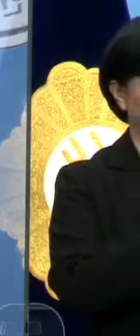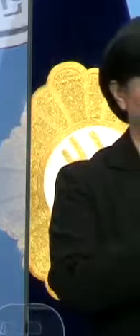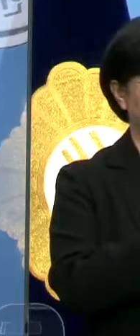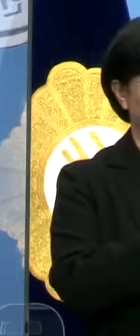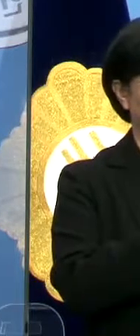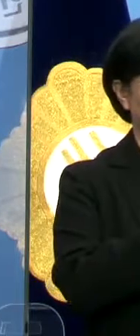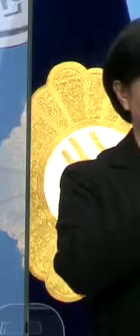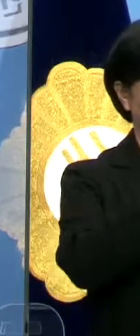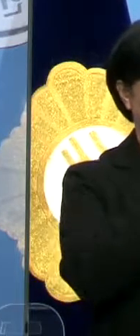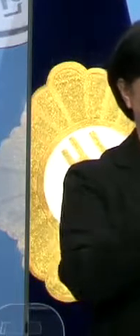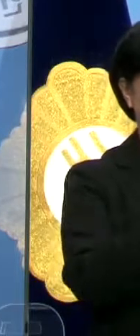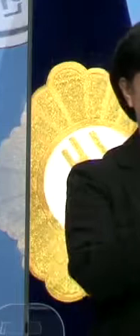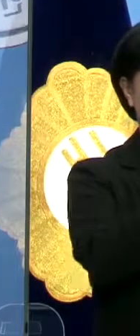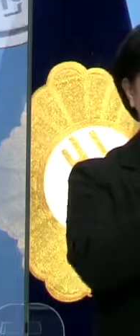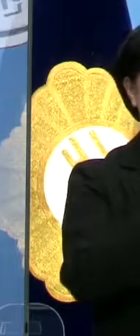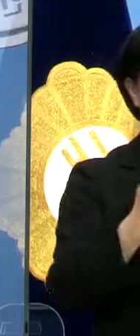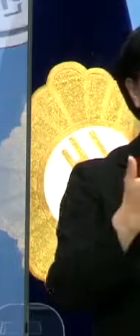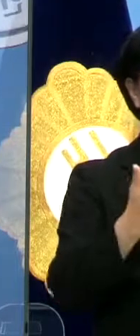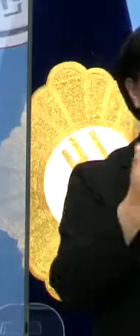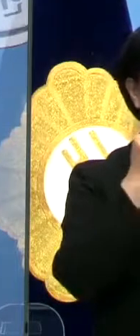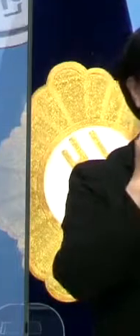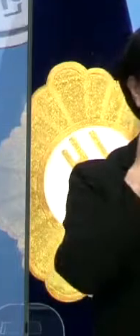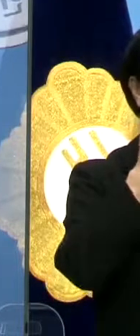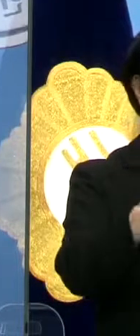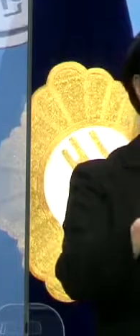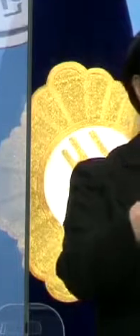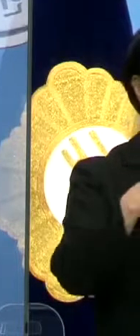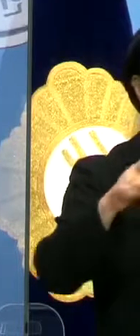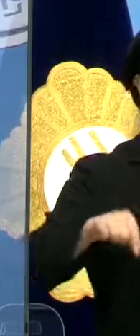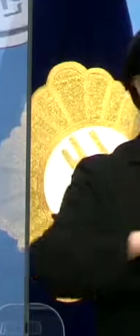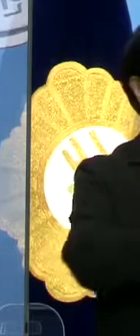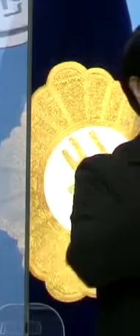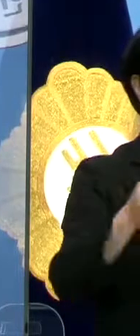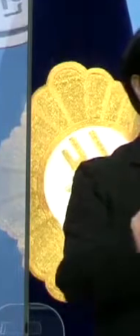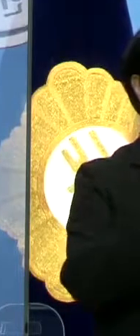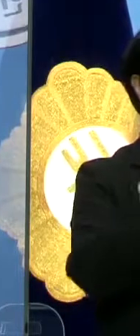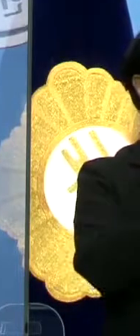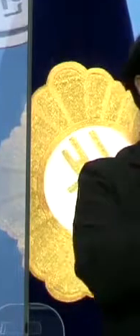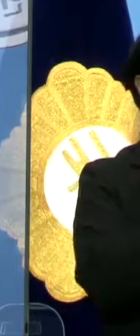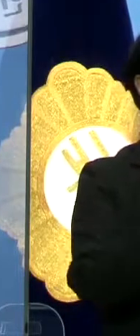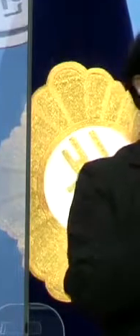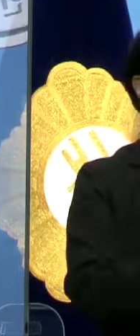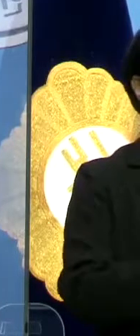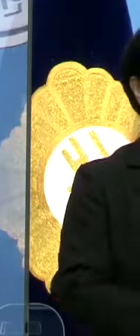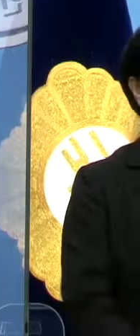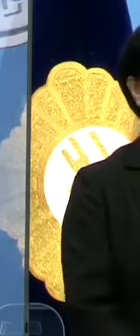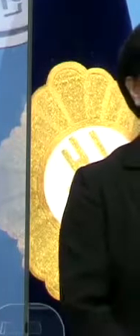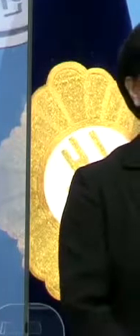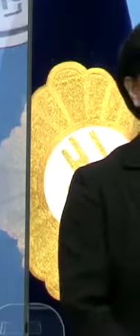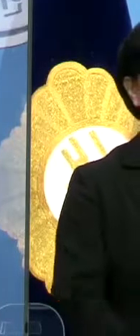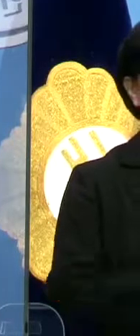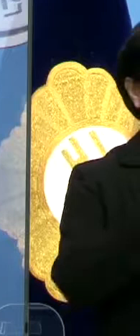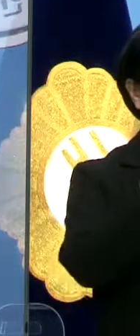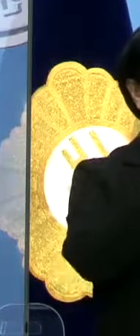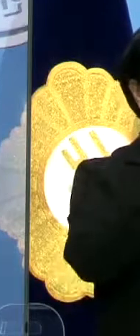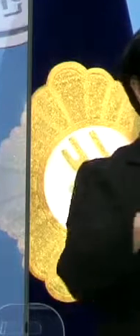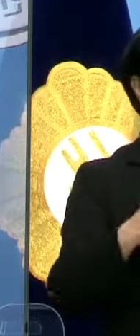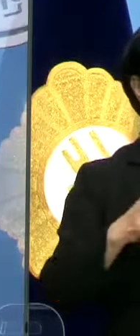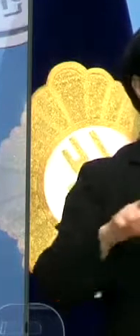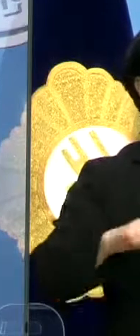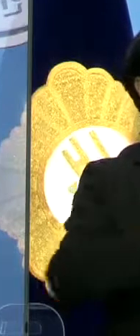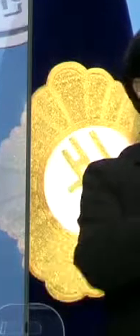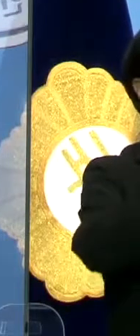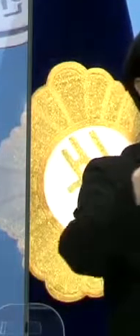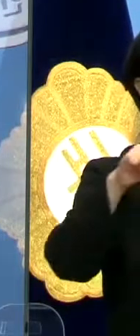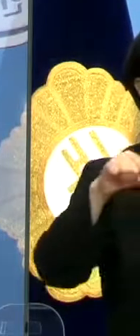조합설립인가를 내 중 6개월 뒤에 해당 지역의 주택을 매입해 씁니다 그 이후 이 지역은